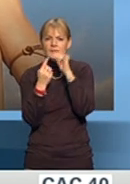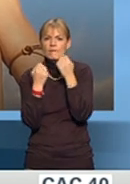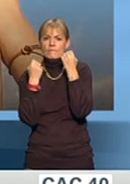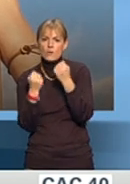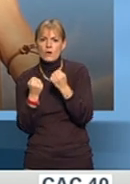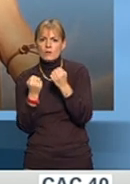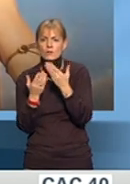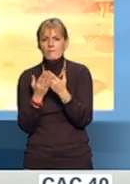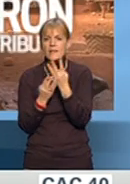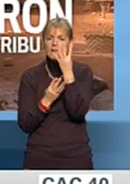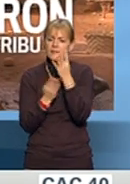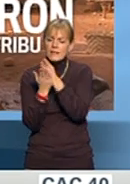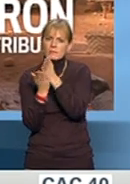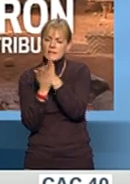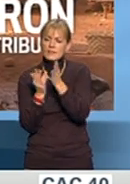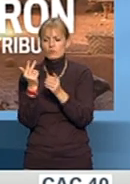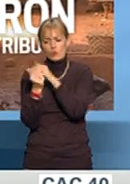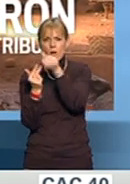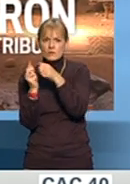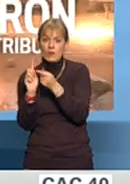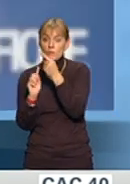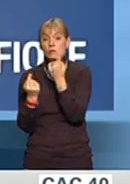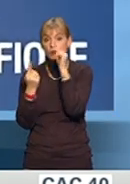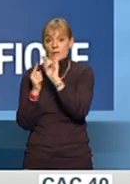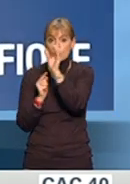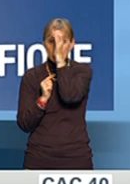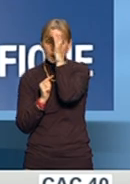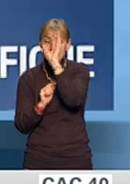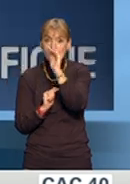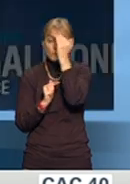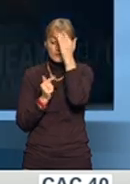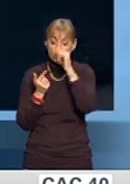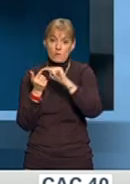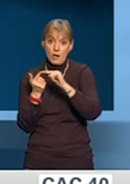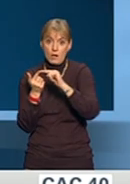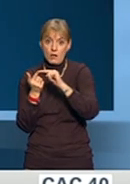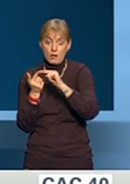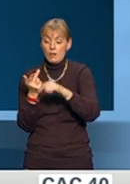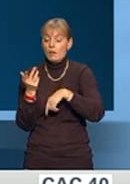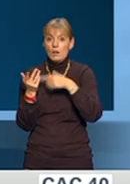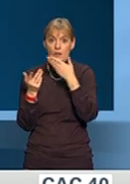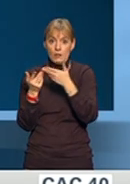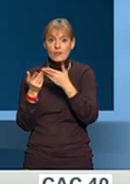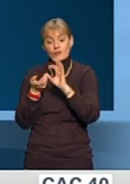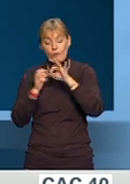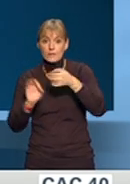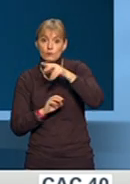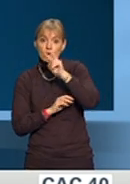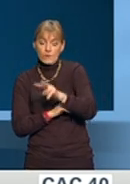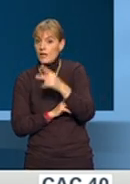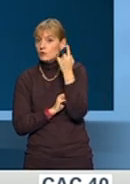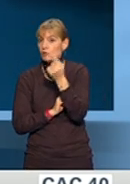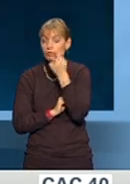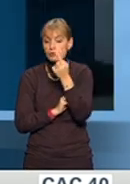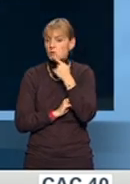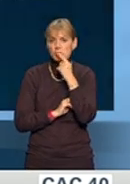avec trois principes importants. D'abord, la connaissance, le savoir dans tous nos programmes. Ensuite, des histoires vraies, toujours,